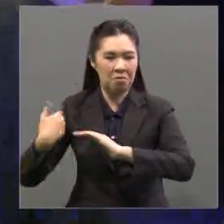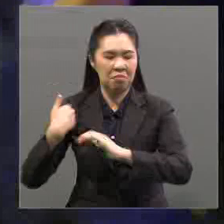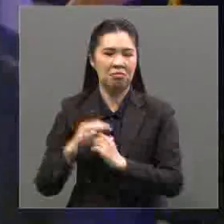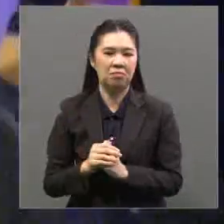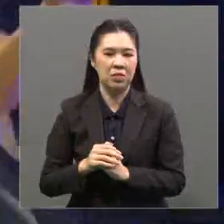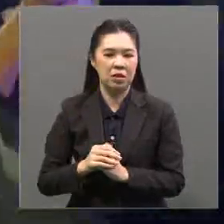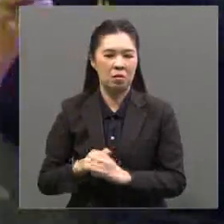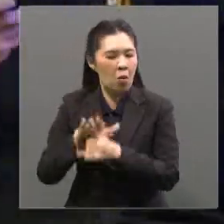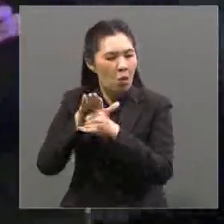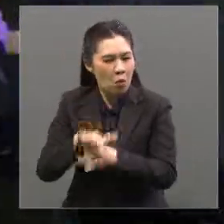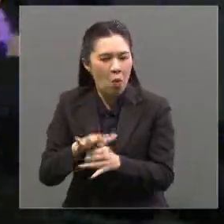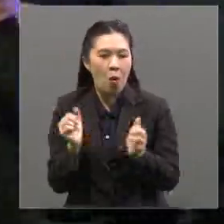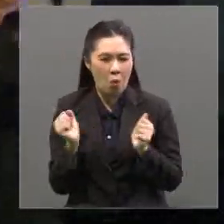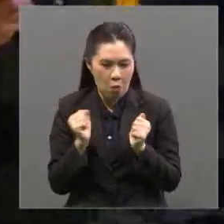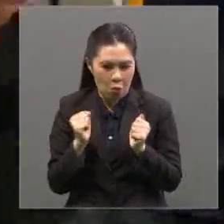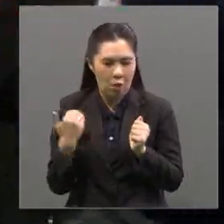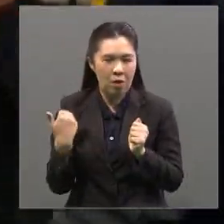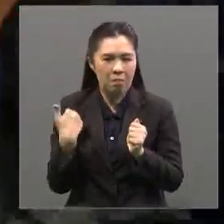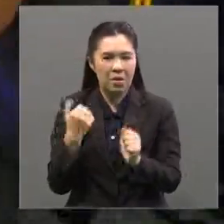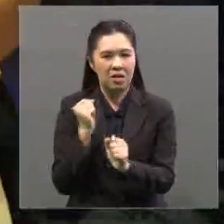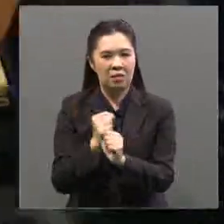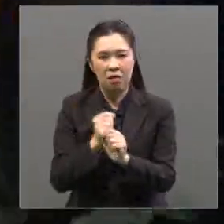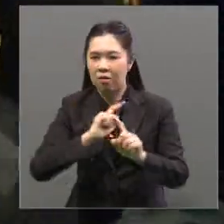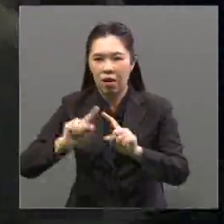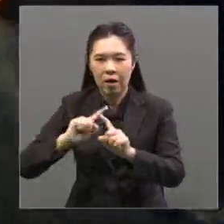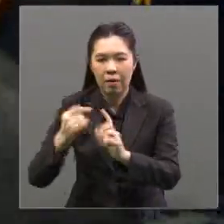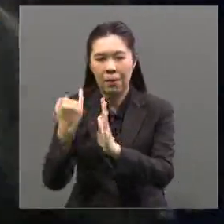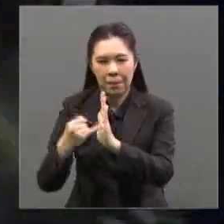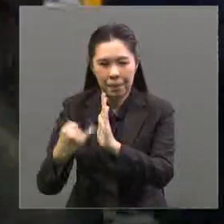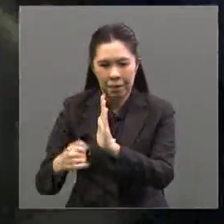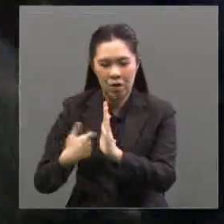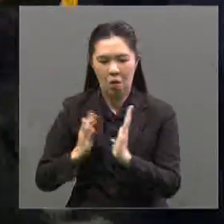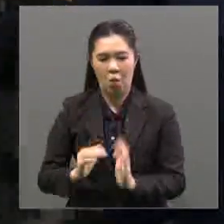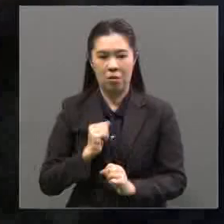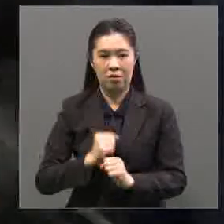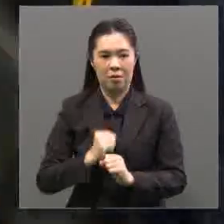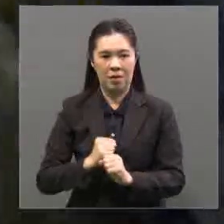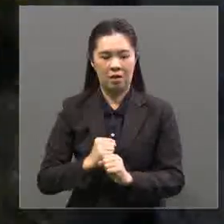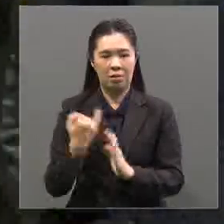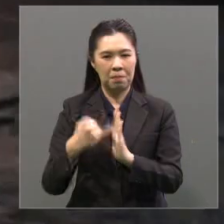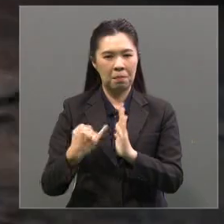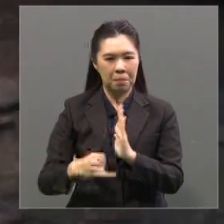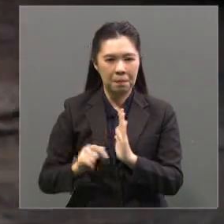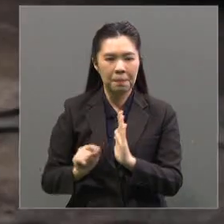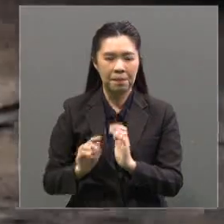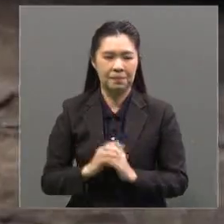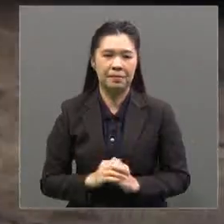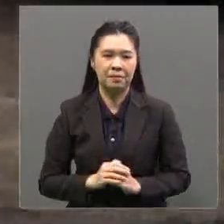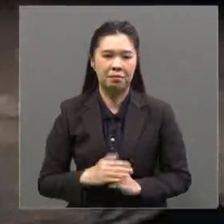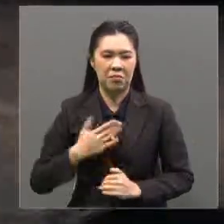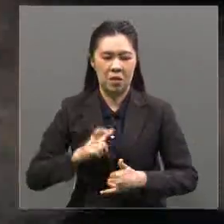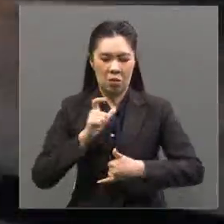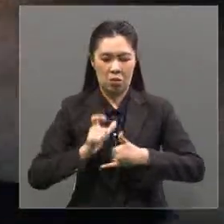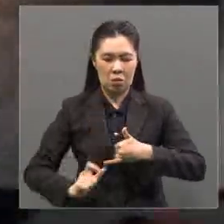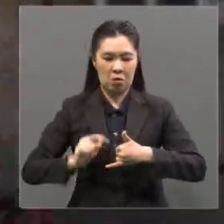โดยทำให้หวาดกลัวหรือโดยใช้กำลังประทุษร้ายแสดงตนเป็นเจ้าพนักงานและกระทำการเป็นเจ้าพนักงานโดยที่ตนเ